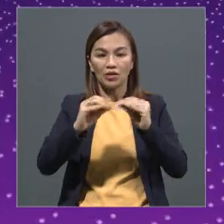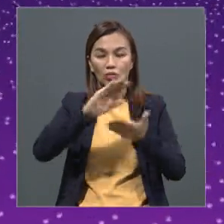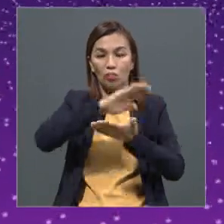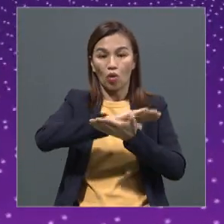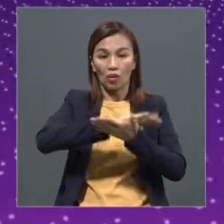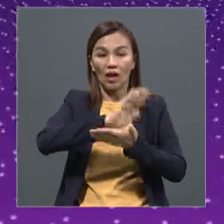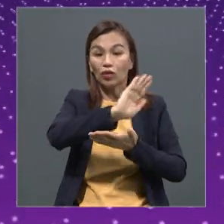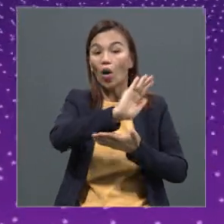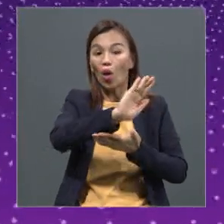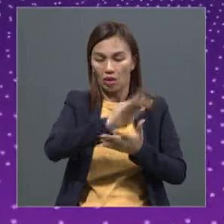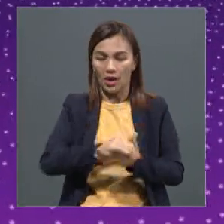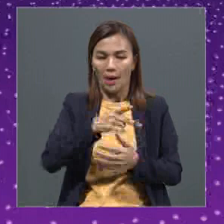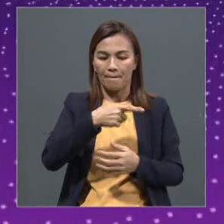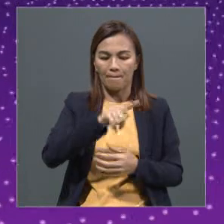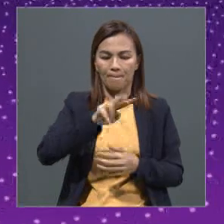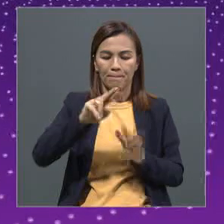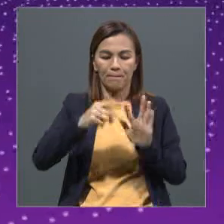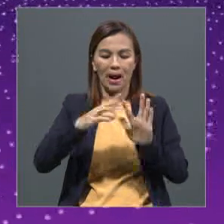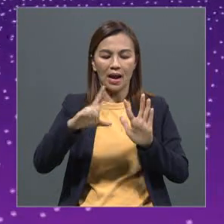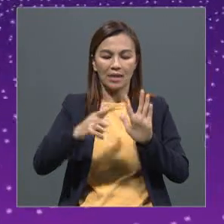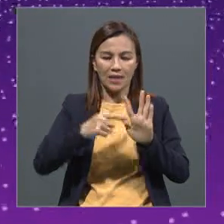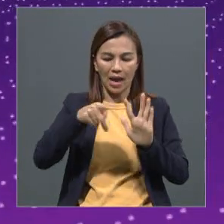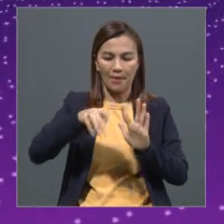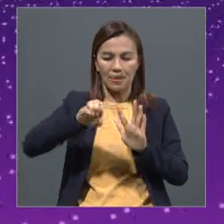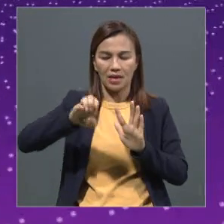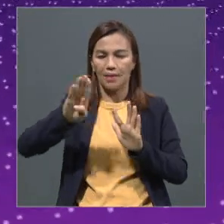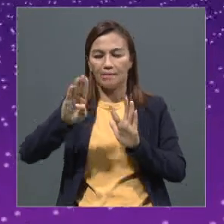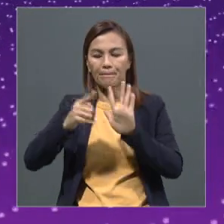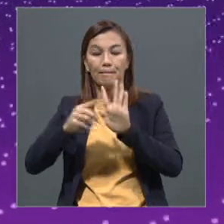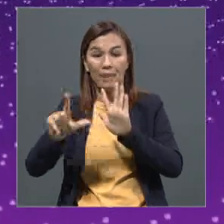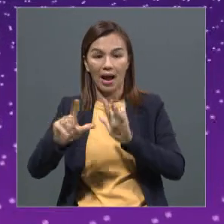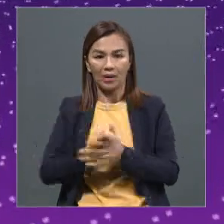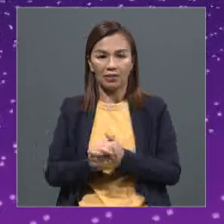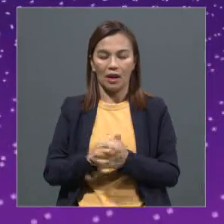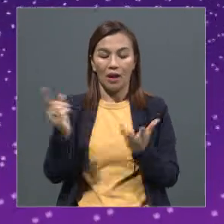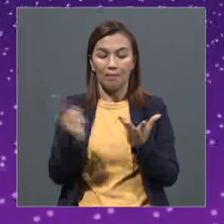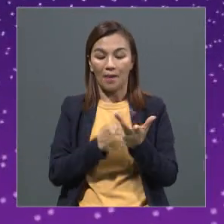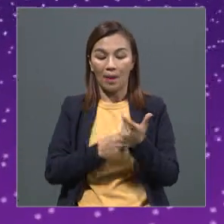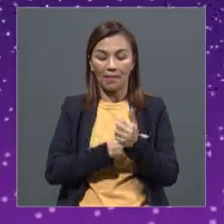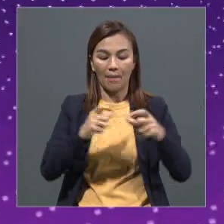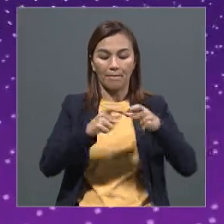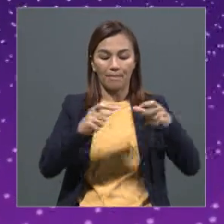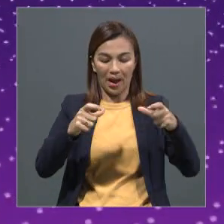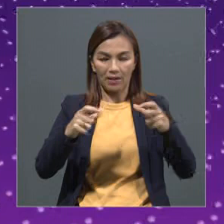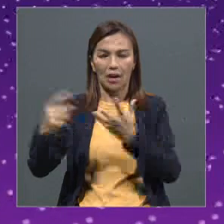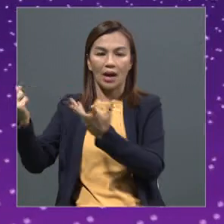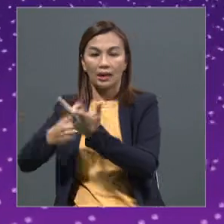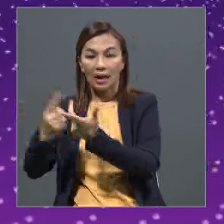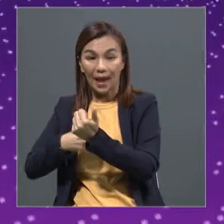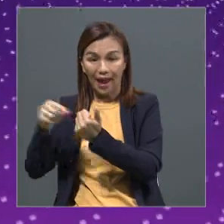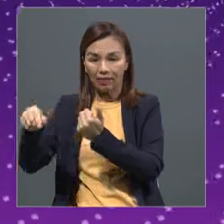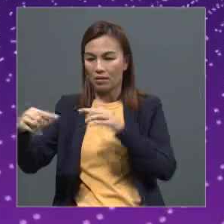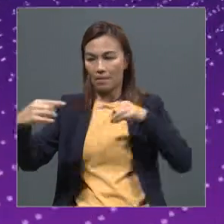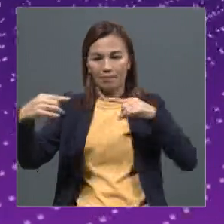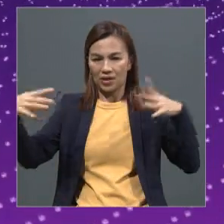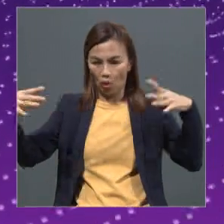บางเขนนะครับเนื่องจากว่ามีผู้สมัครเขายื่นร้องไปครับว่าจำนวนบัตรลงคะแนนกับจำนวนคะแนนที่เอามารวมกันแล้วเนี่ย